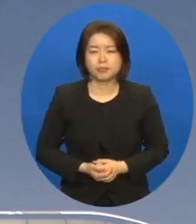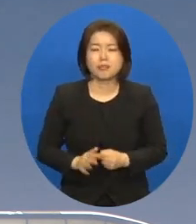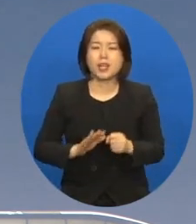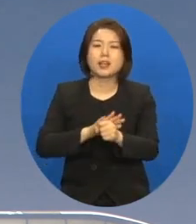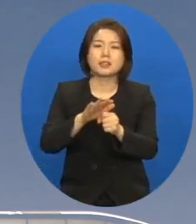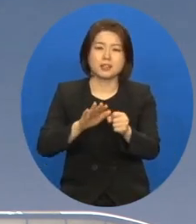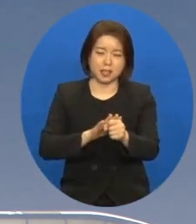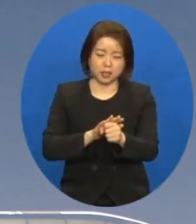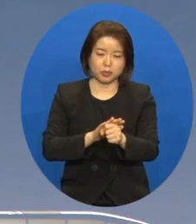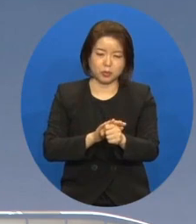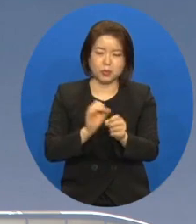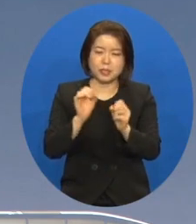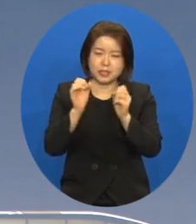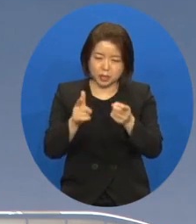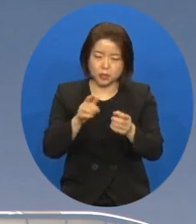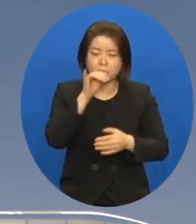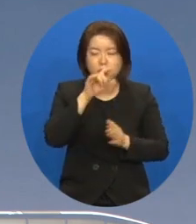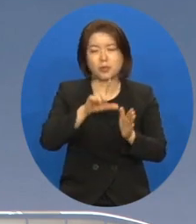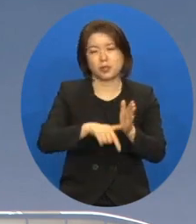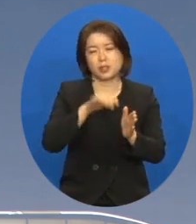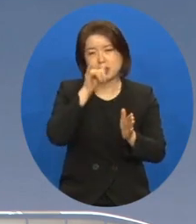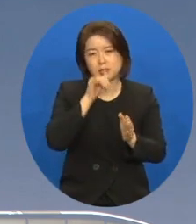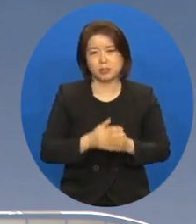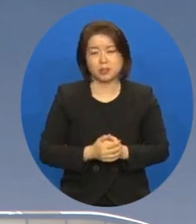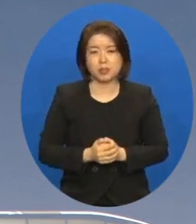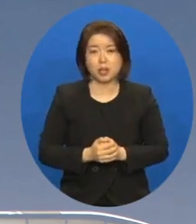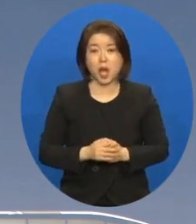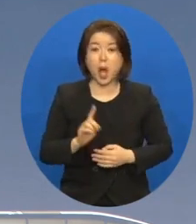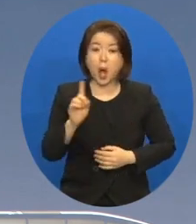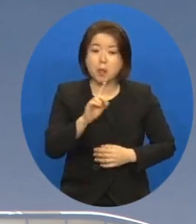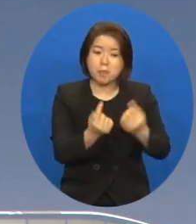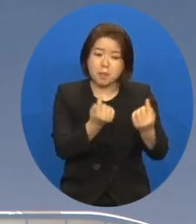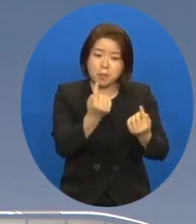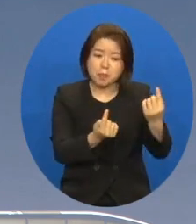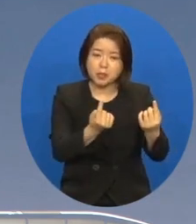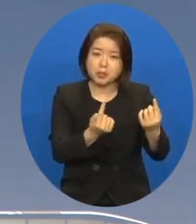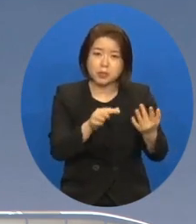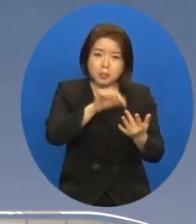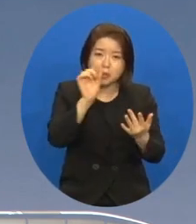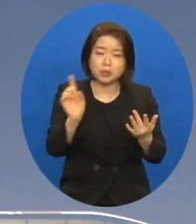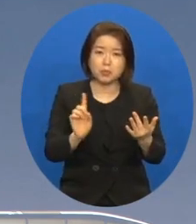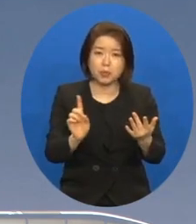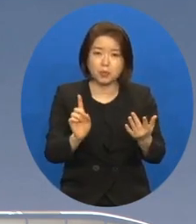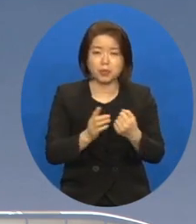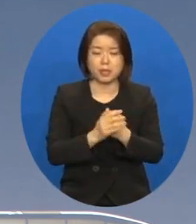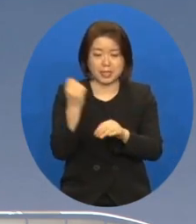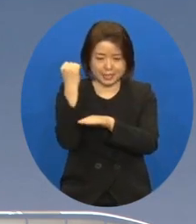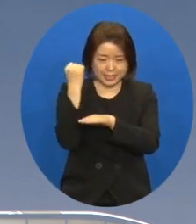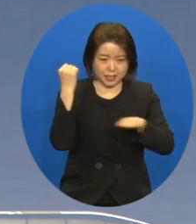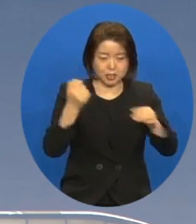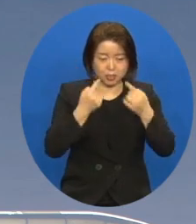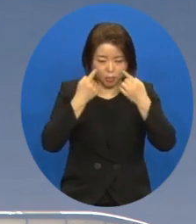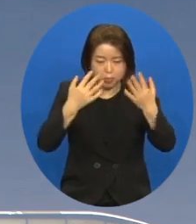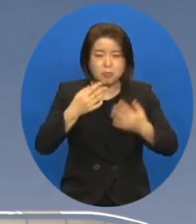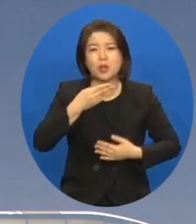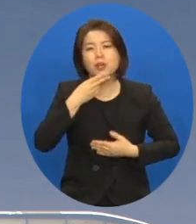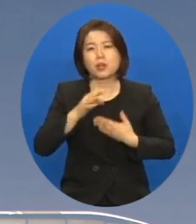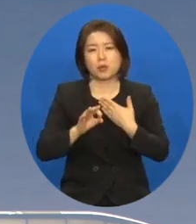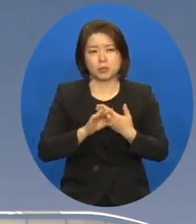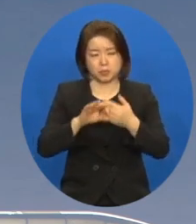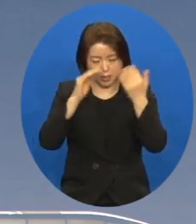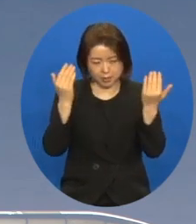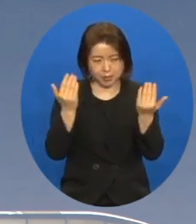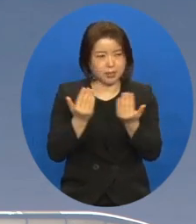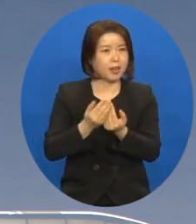사랑도 기회가 있는 거예요. 무엇부터 먼저 해야 되냐, 기준이 분명하지 않으면 다 놓치게